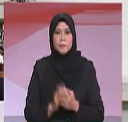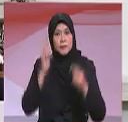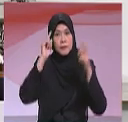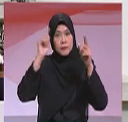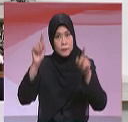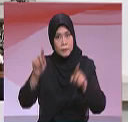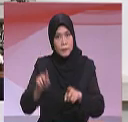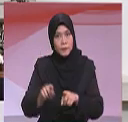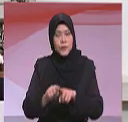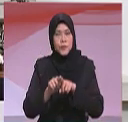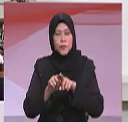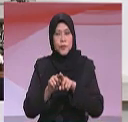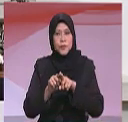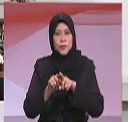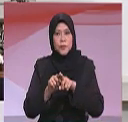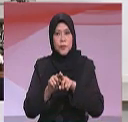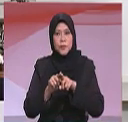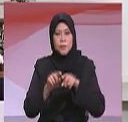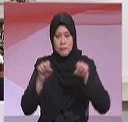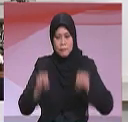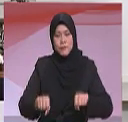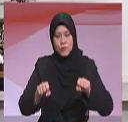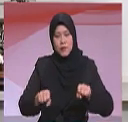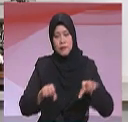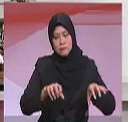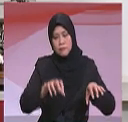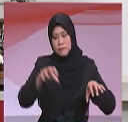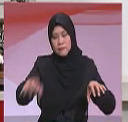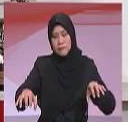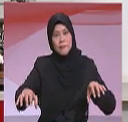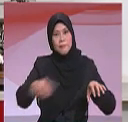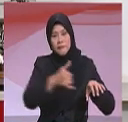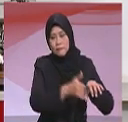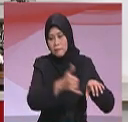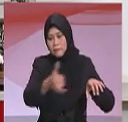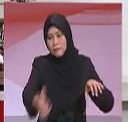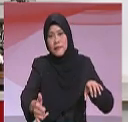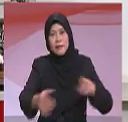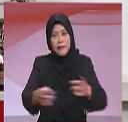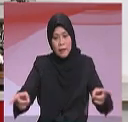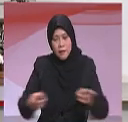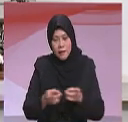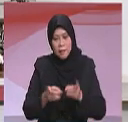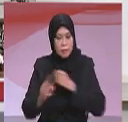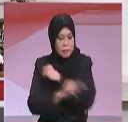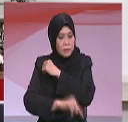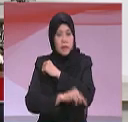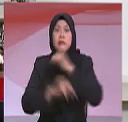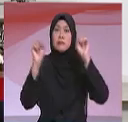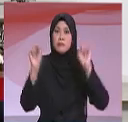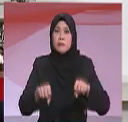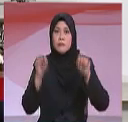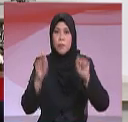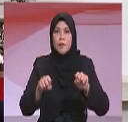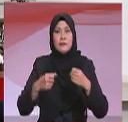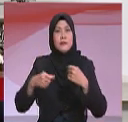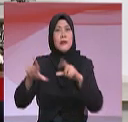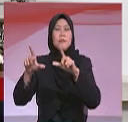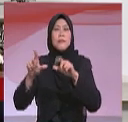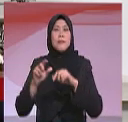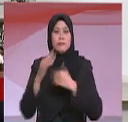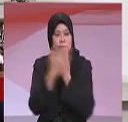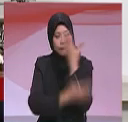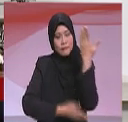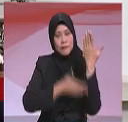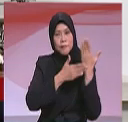bersetuju supaya rentas negeri, rentas daerah dan rentas negeri dibenarkan di seluruh negara